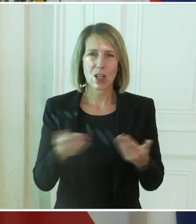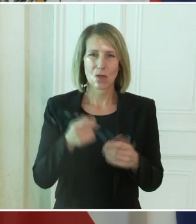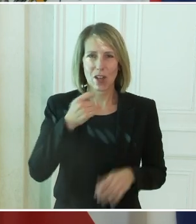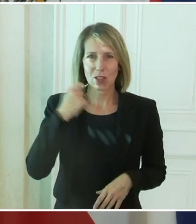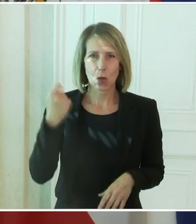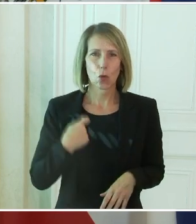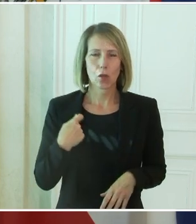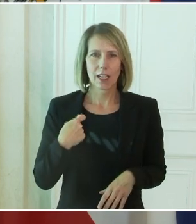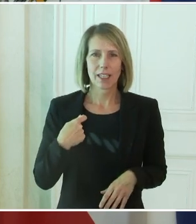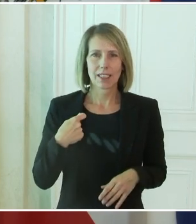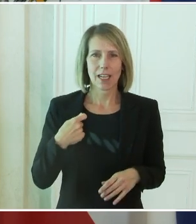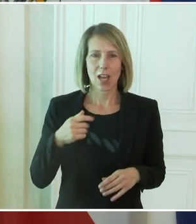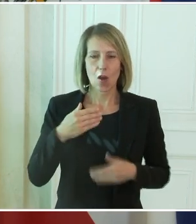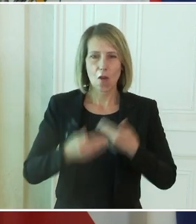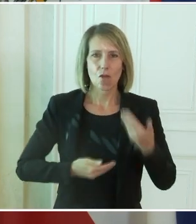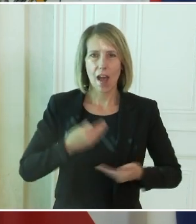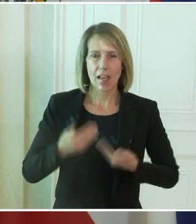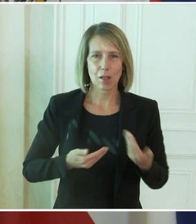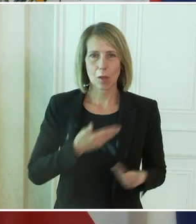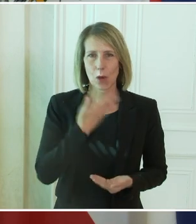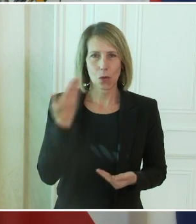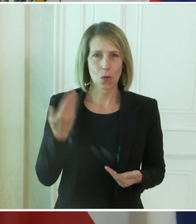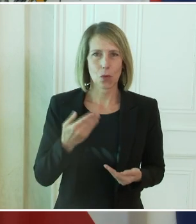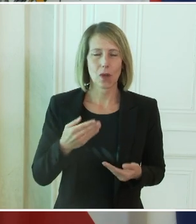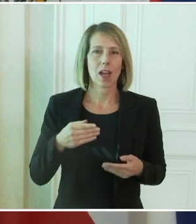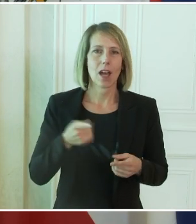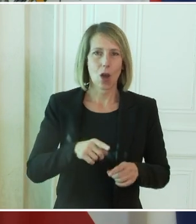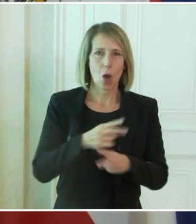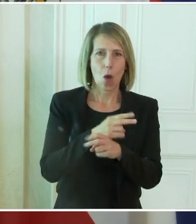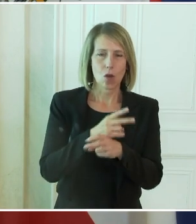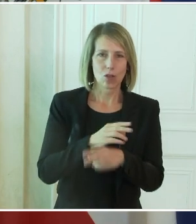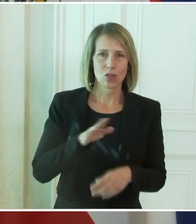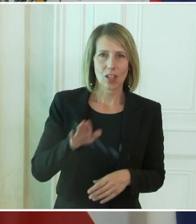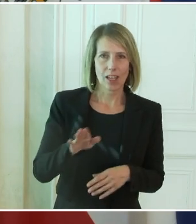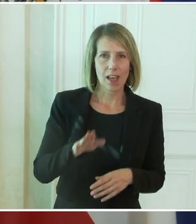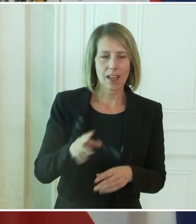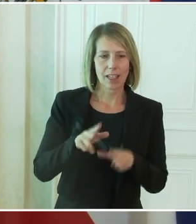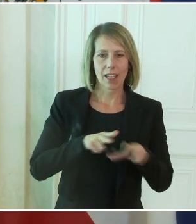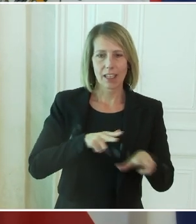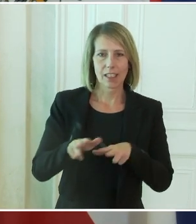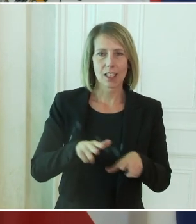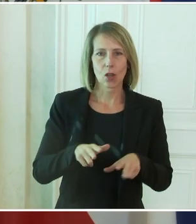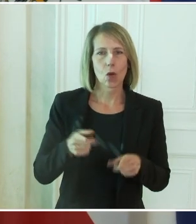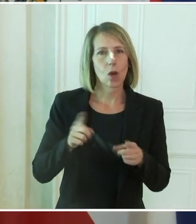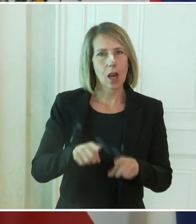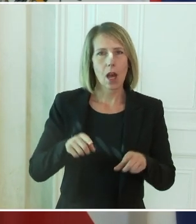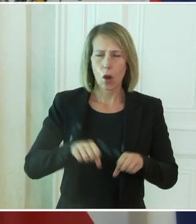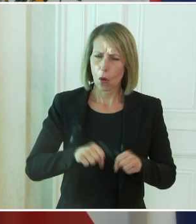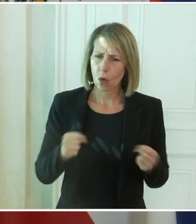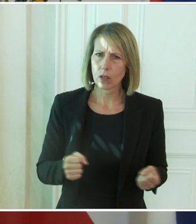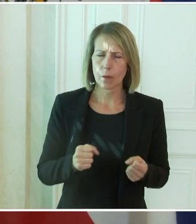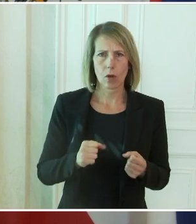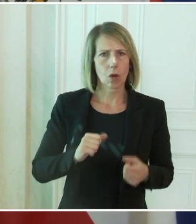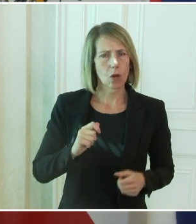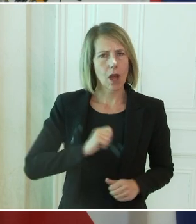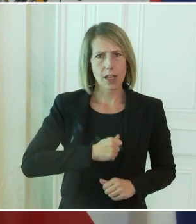Ukraine ist unverhandelbar und die Solidarität Österreichs, der österreichischen Regierung, ist hier auch ungebrochen. Und ich möchte auch